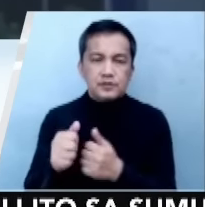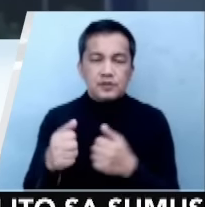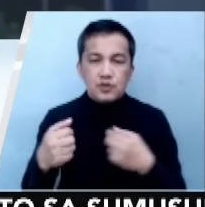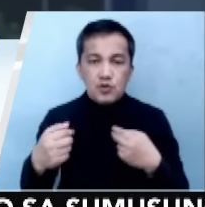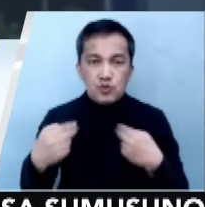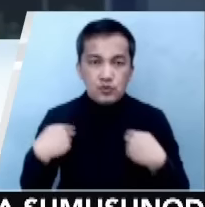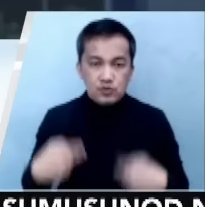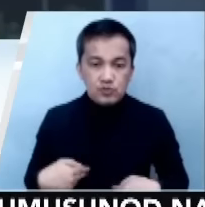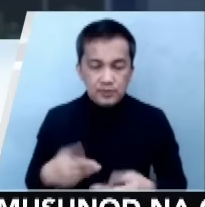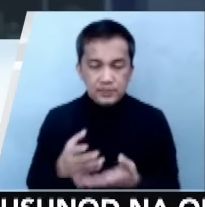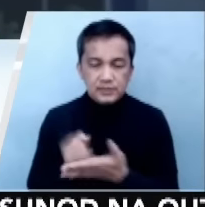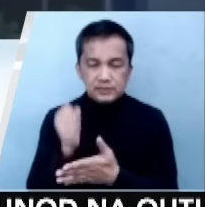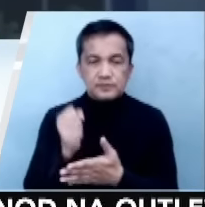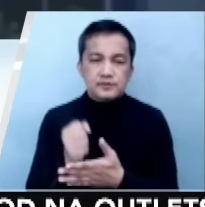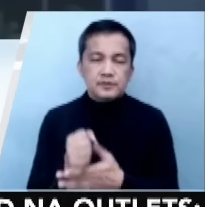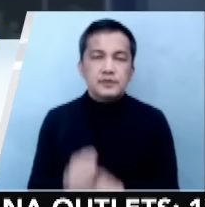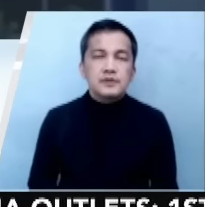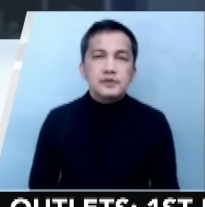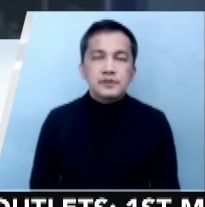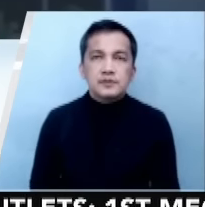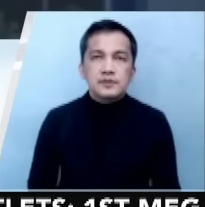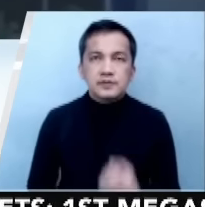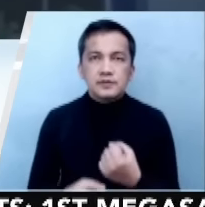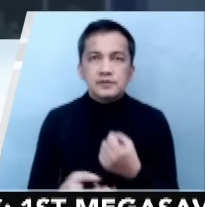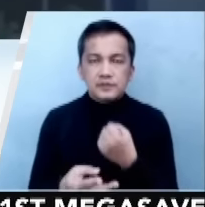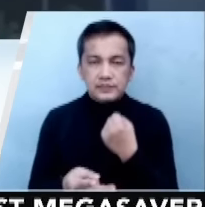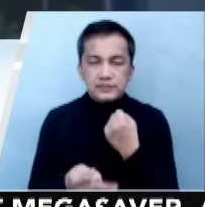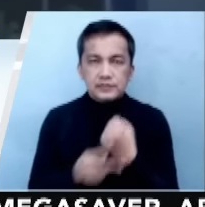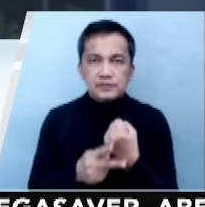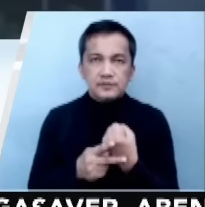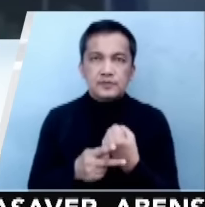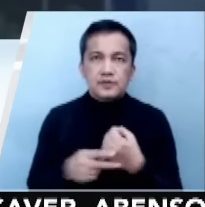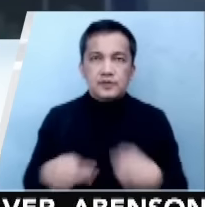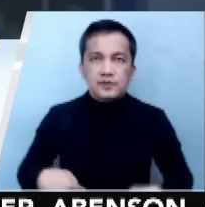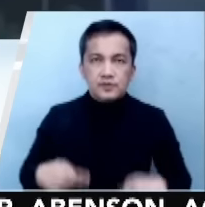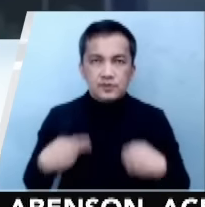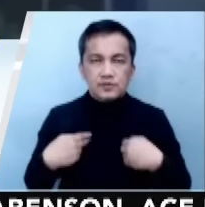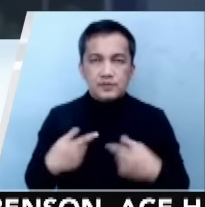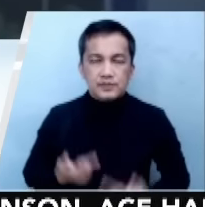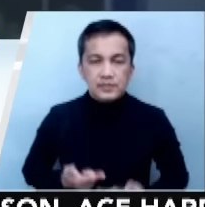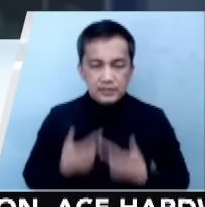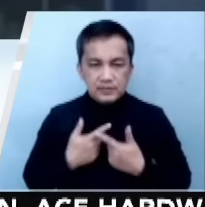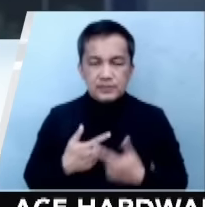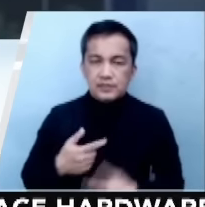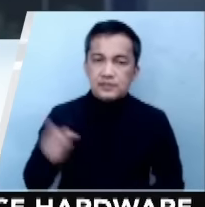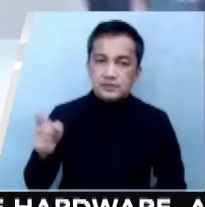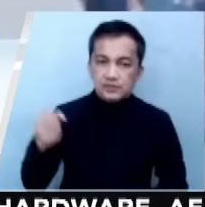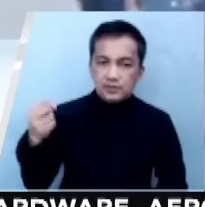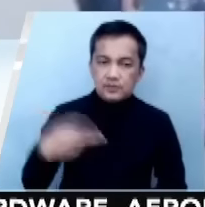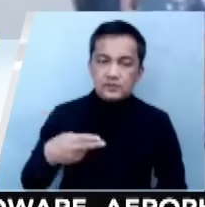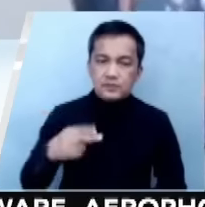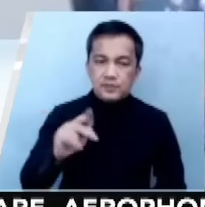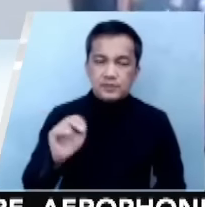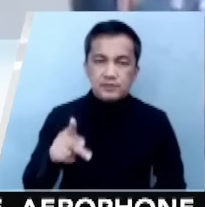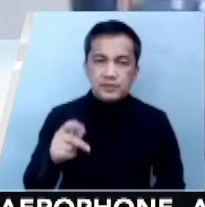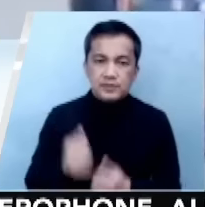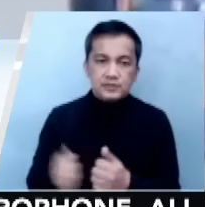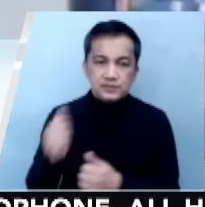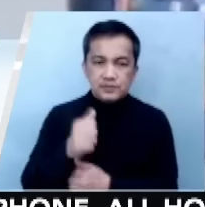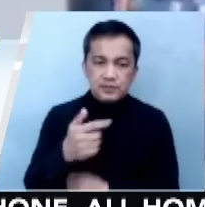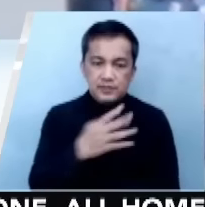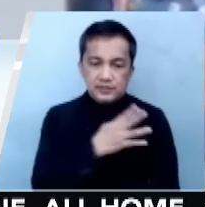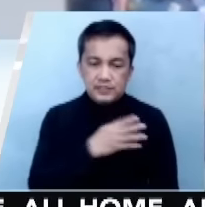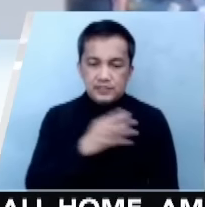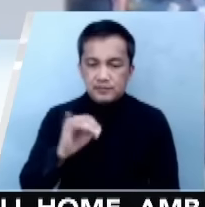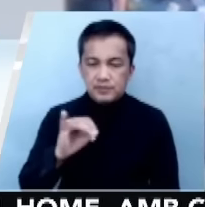us preserve human life. Yan ang kautusan ni PNP Chief General Romel Marbil sa mga pulis sa kanyang talumpati sa